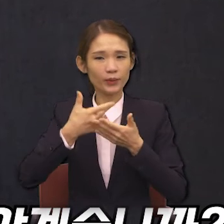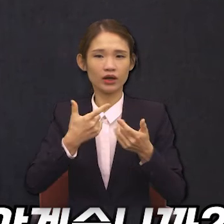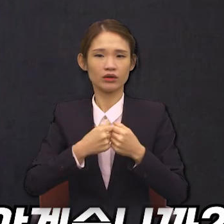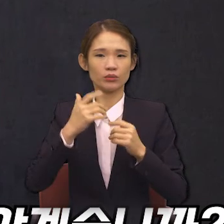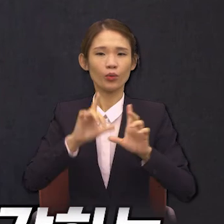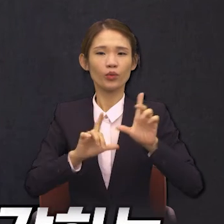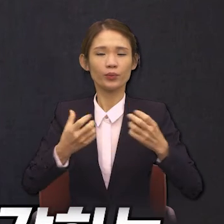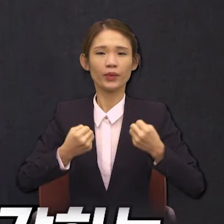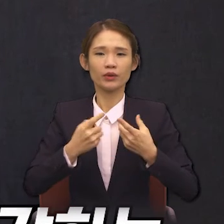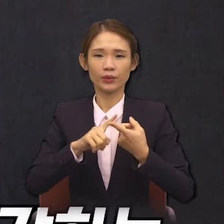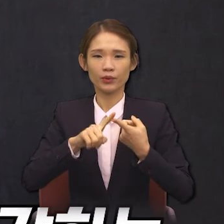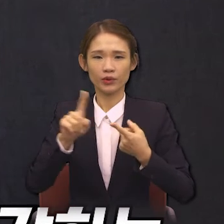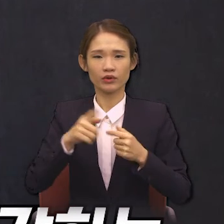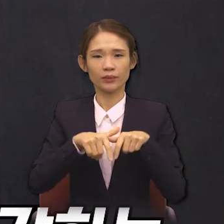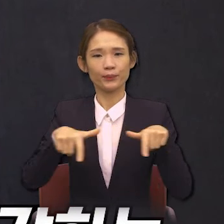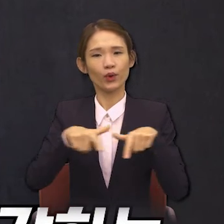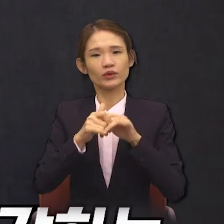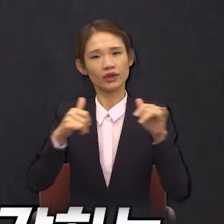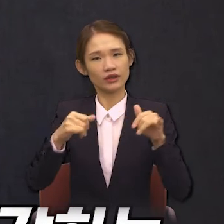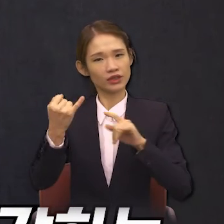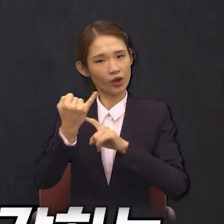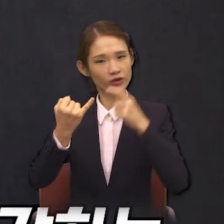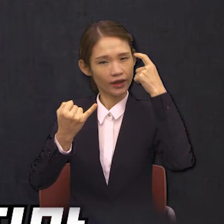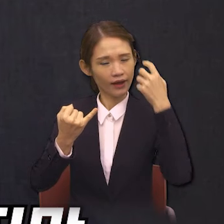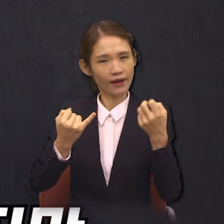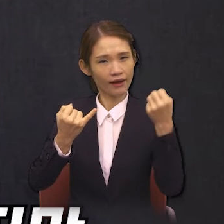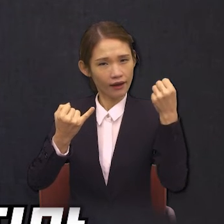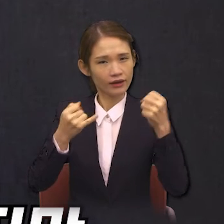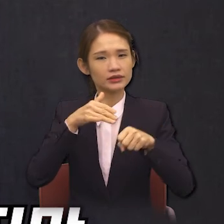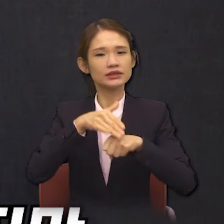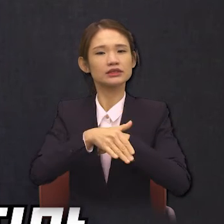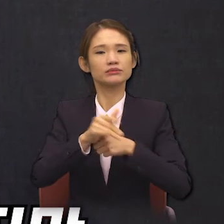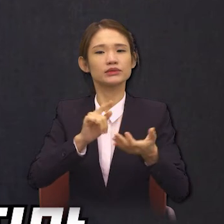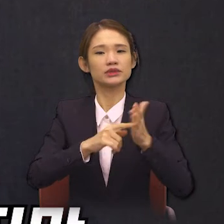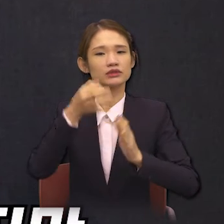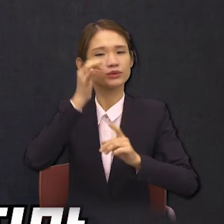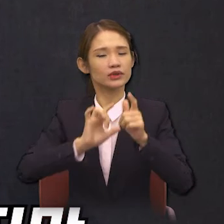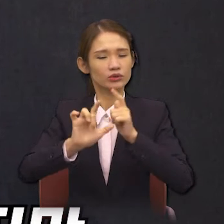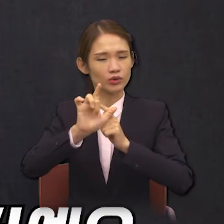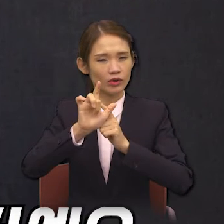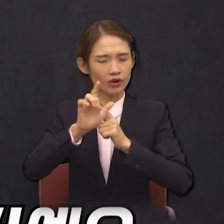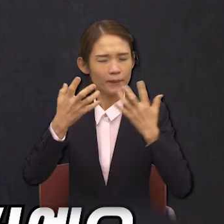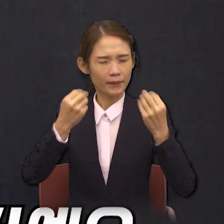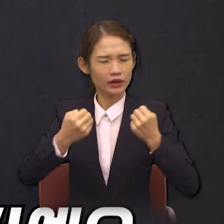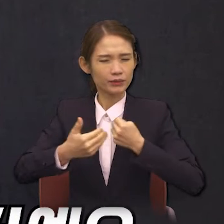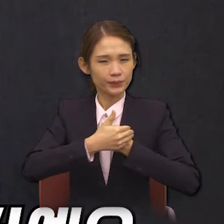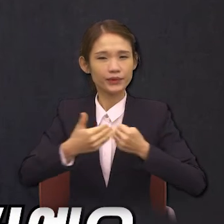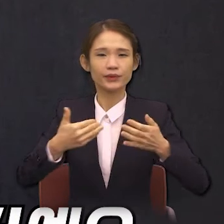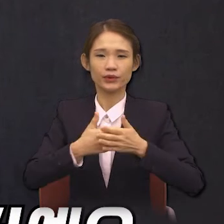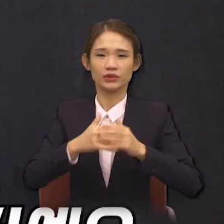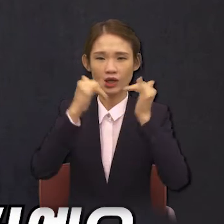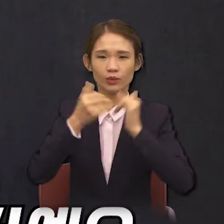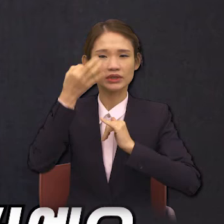갖춰야겠습니까? 여성의 보통 사람들이 여성이라고 생각하는 이미지를 더 많이 갖춰야지만 겨우 사회적인 인정을